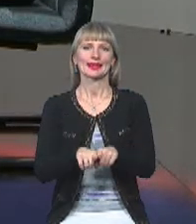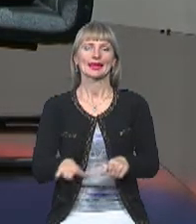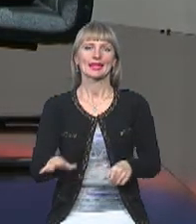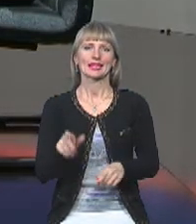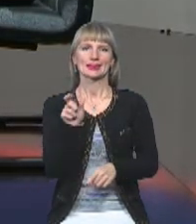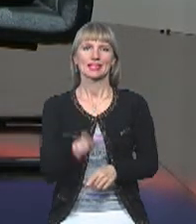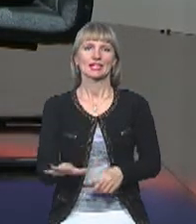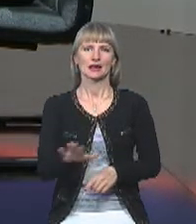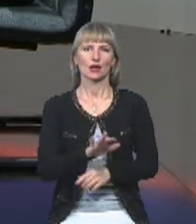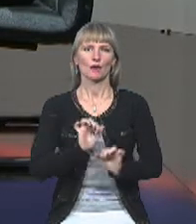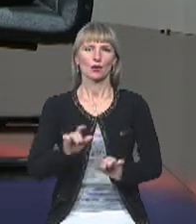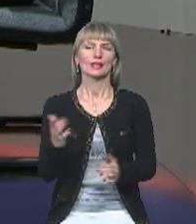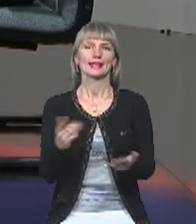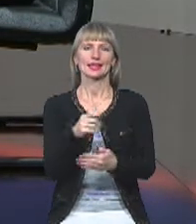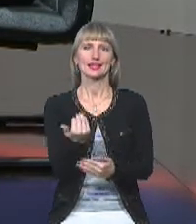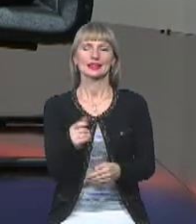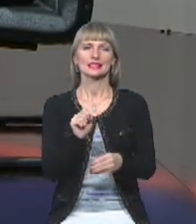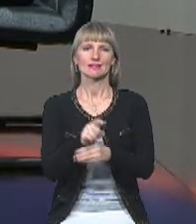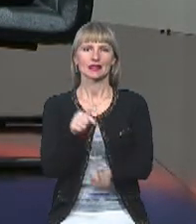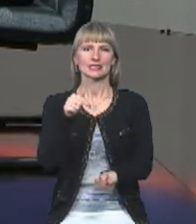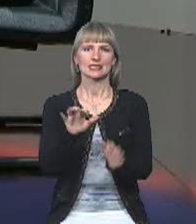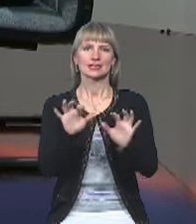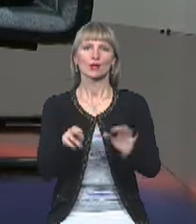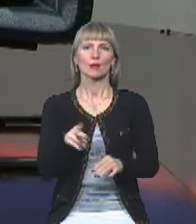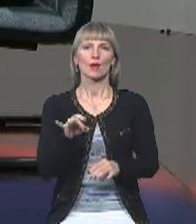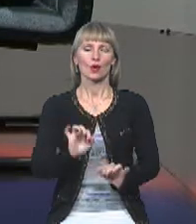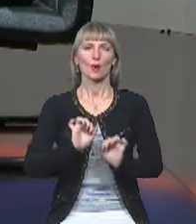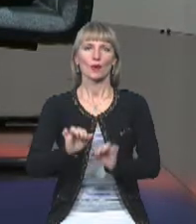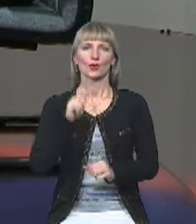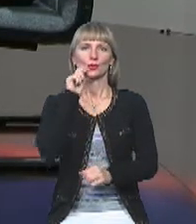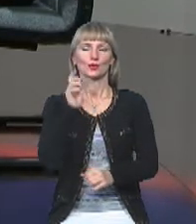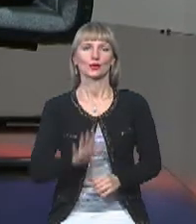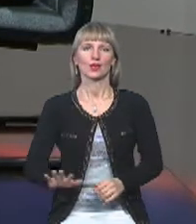територіальна оборона та які її завдання згідно із Закону про оборону України.